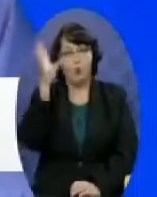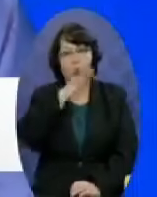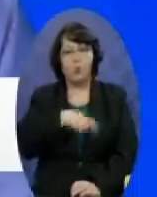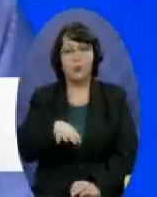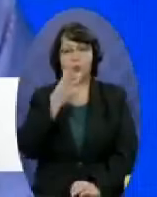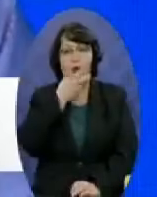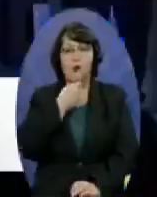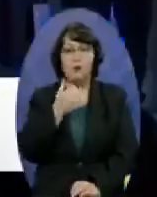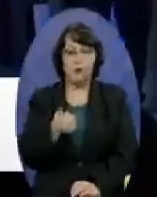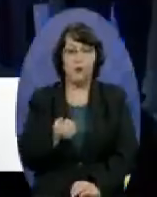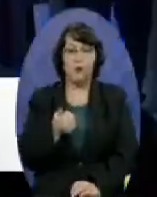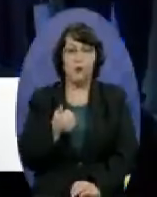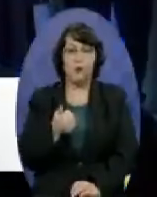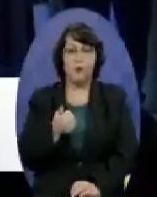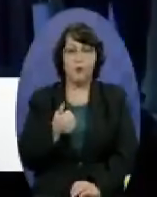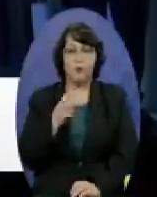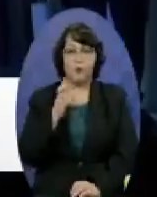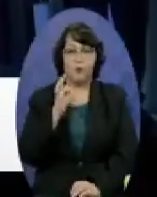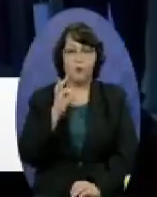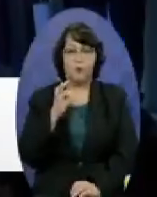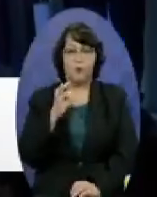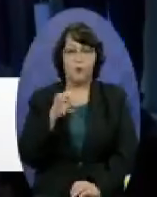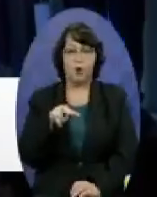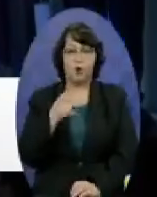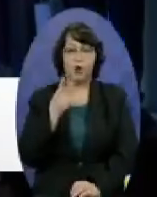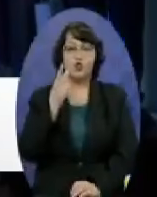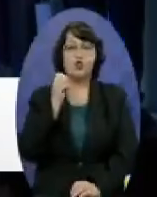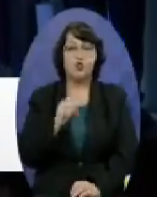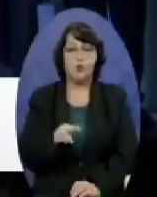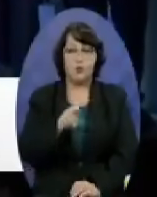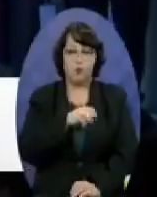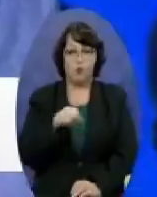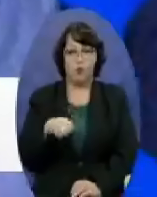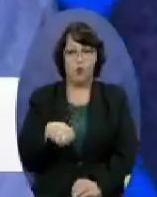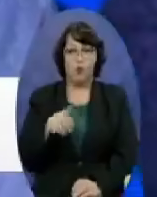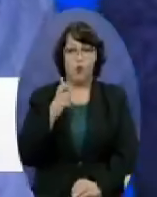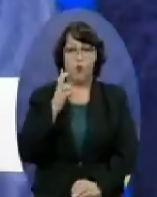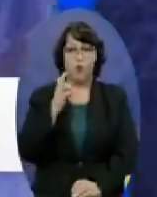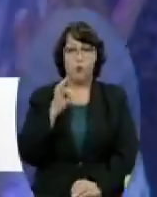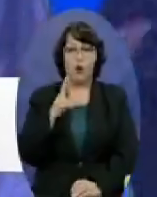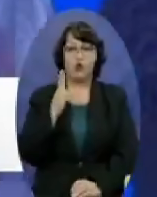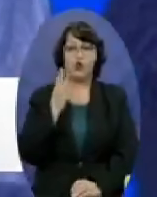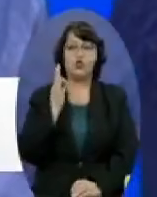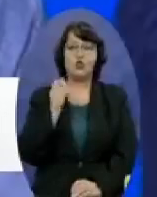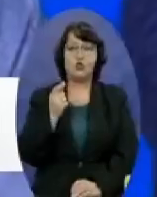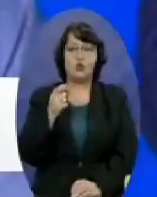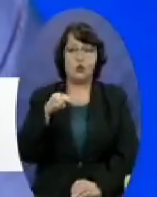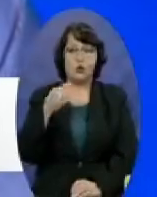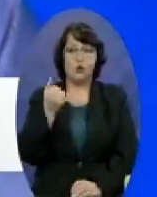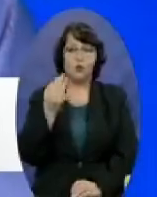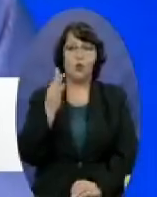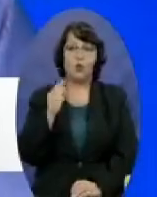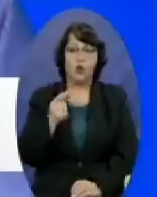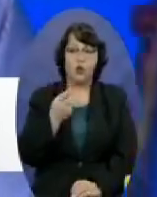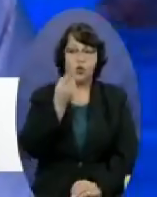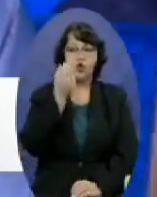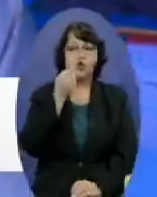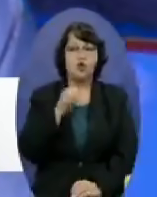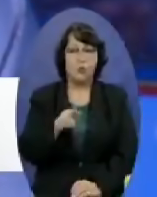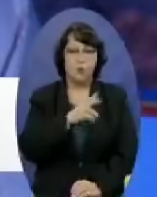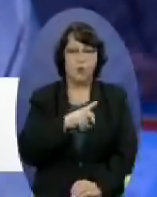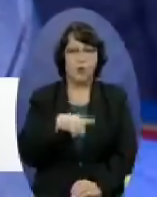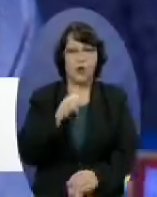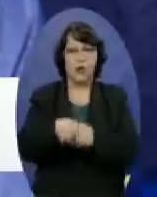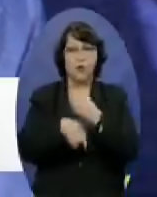шүлгүүдийг бид сонслоо. Болор цом гэдэг бол өөрөө болор шиг тунгалаг, бас цом гэдэг өөрөө хамгийн хүндэтгэлтэй ийм сайхан зүйл